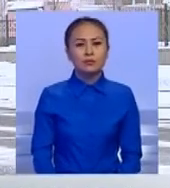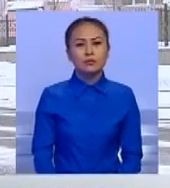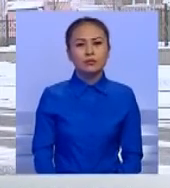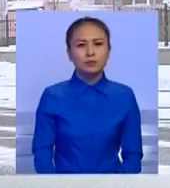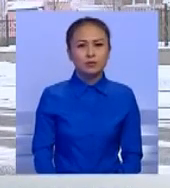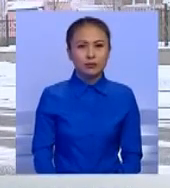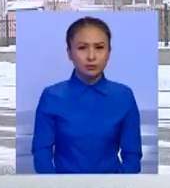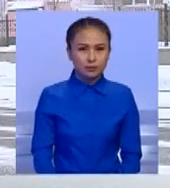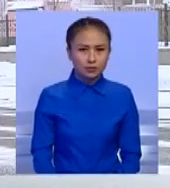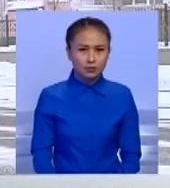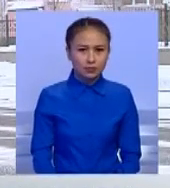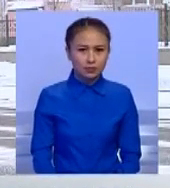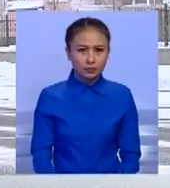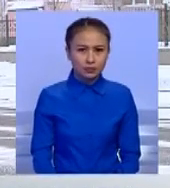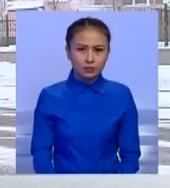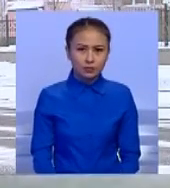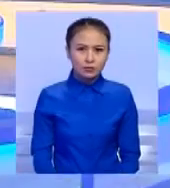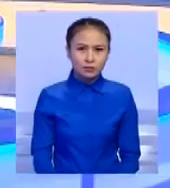24, Астанадан.